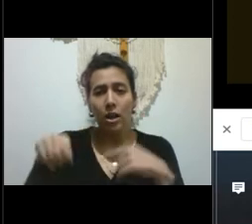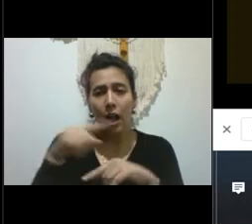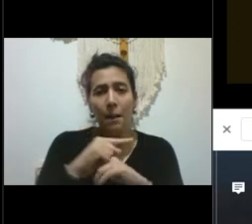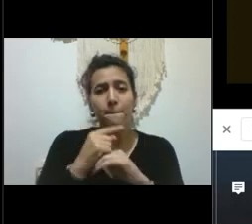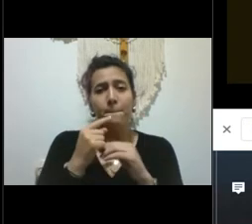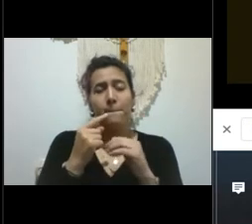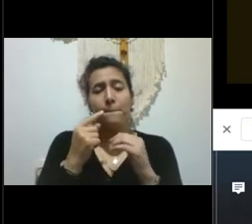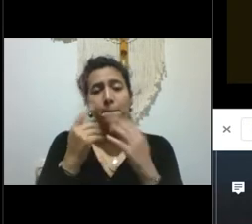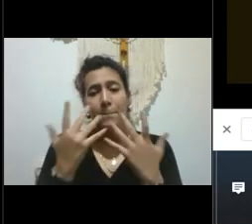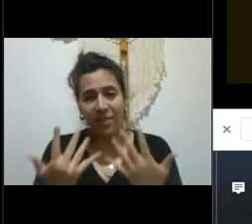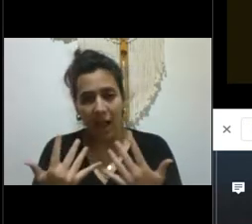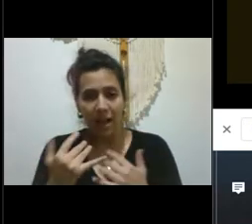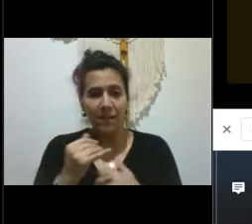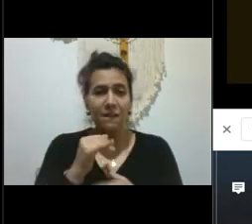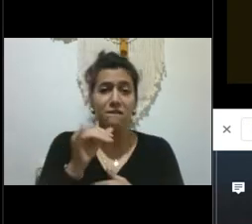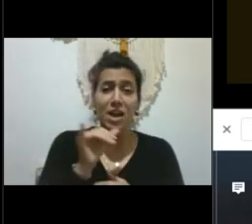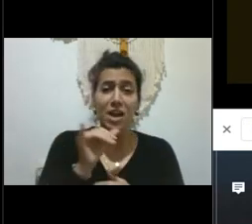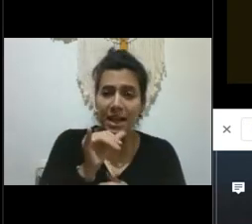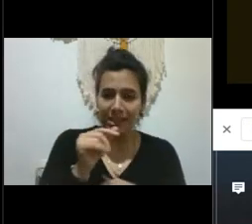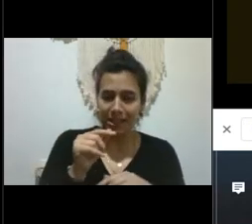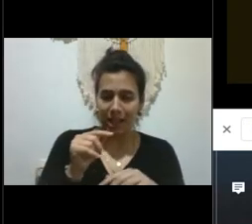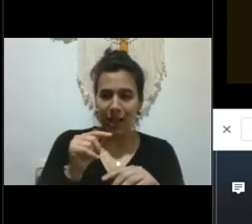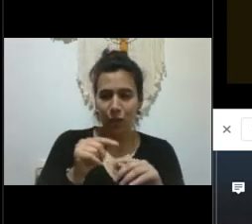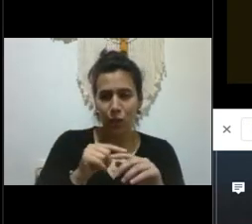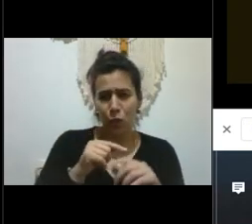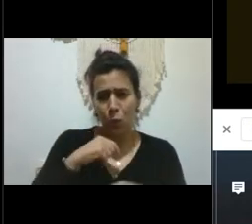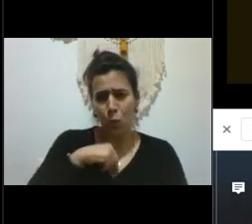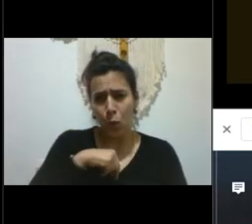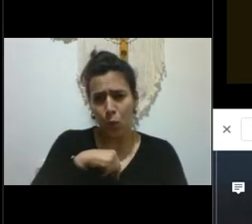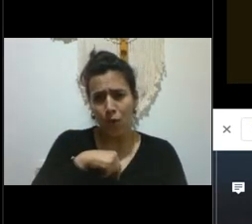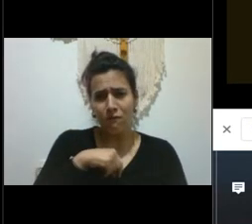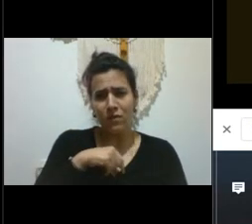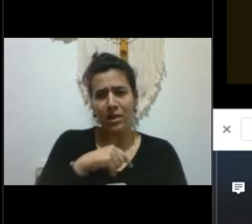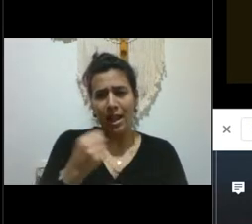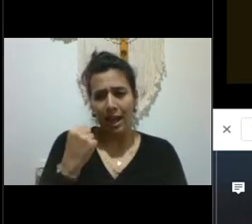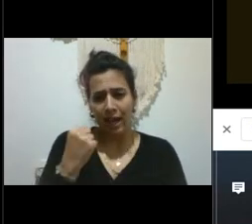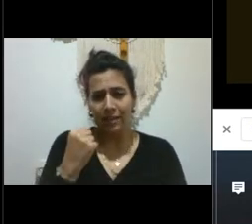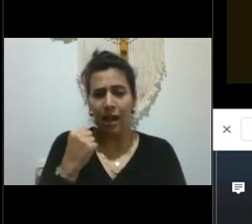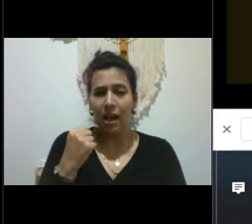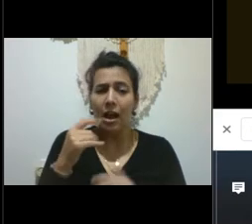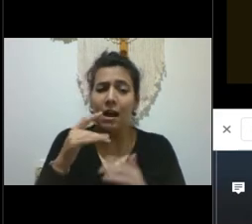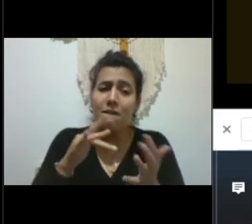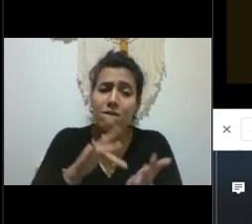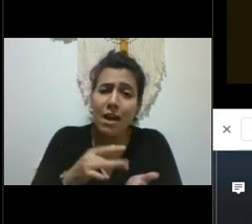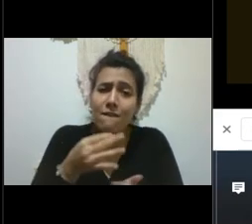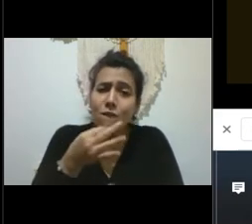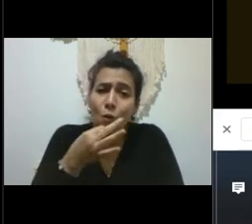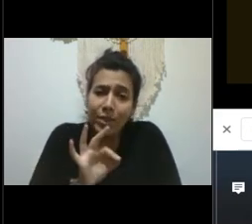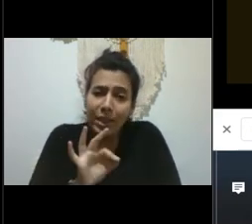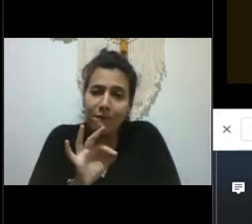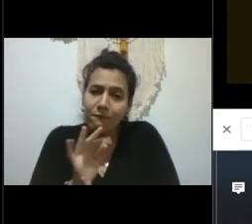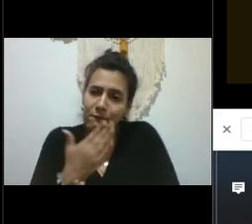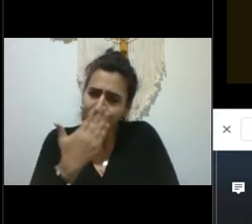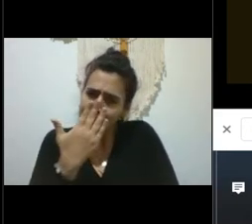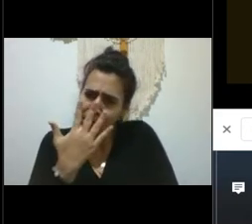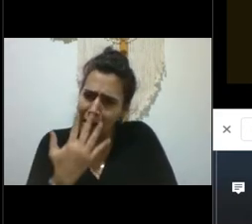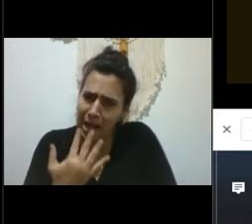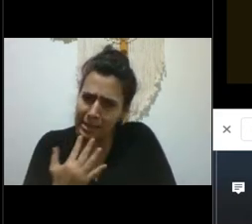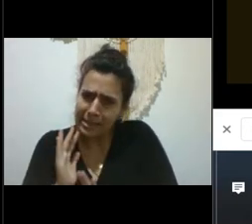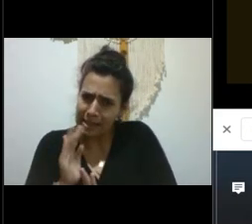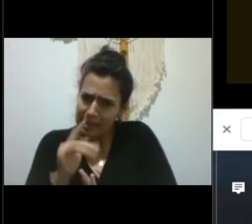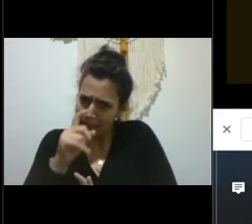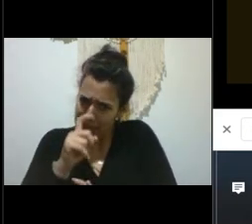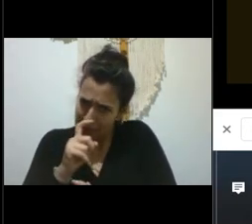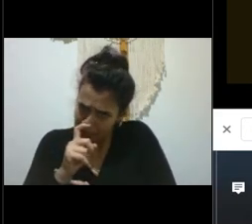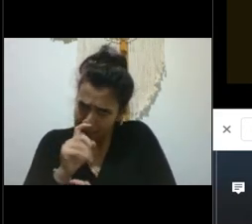לחזק, ומתי ואיפה צריך להצניע. ואני חושב שזה מאוד חשוב, כי בסוף זה עסק של